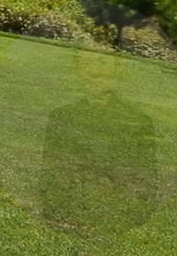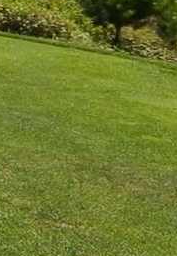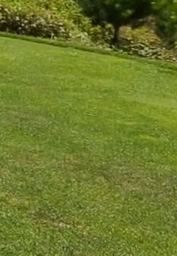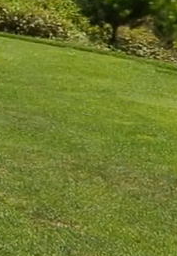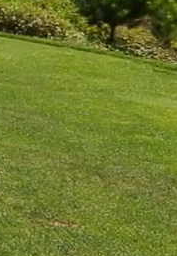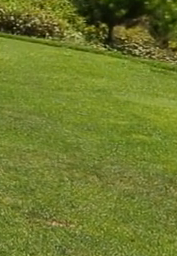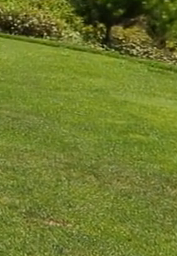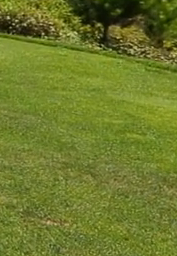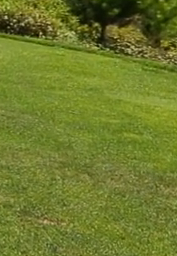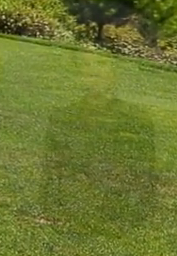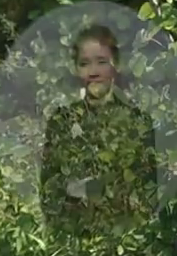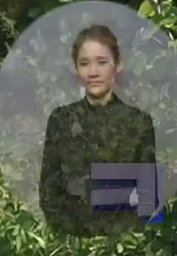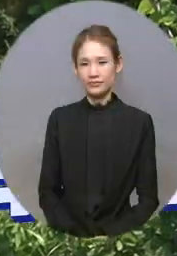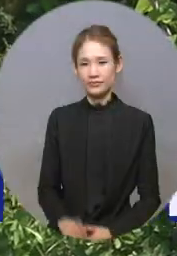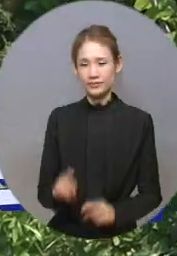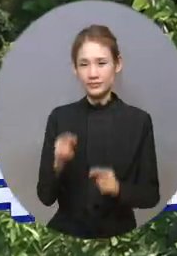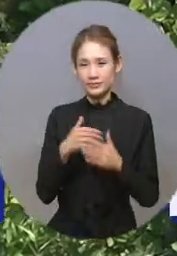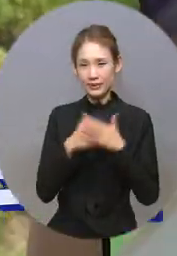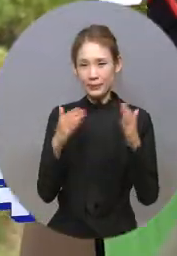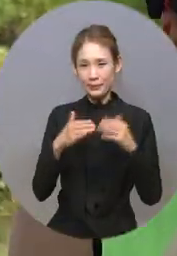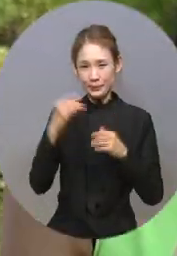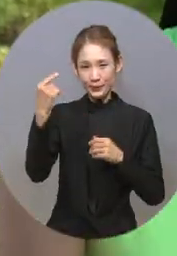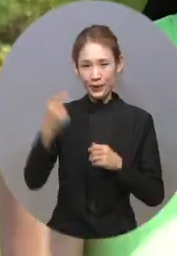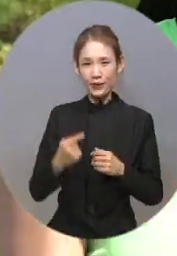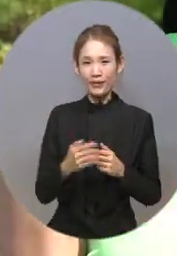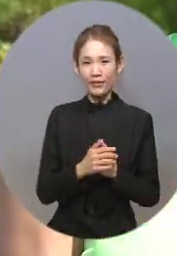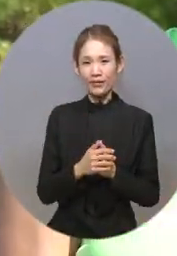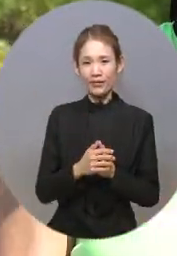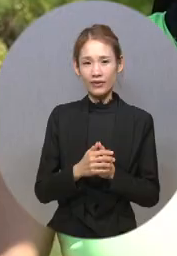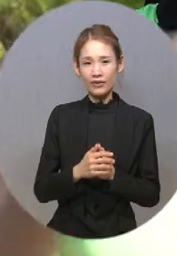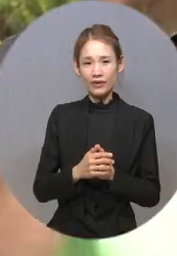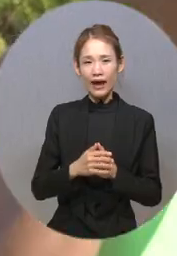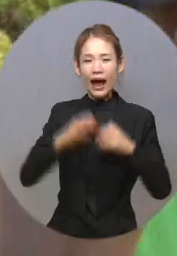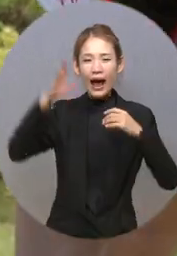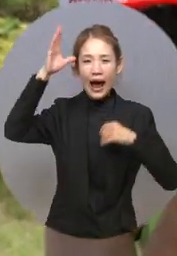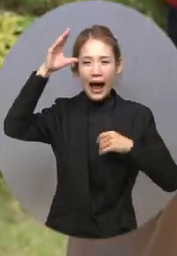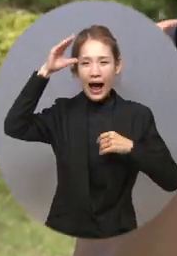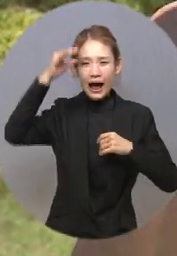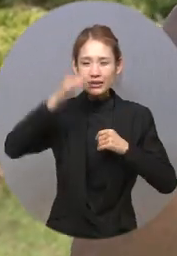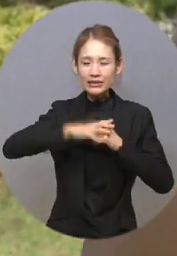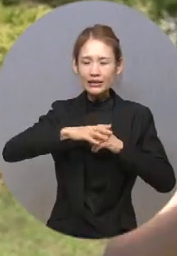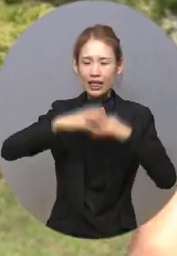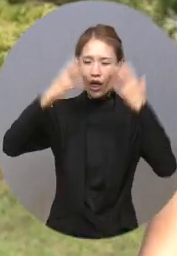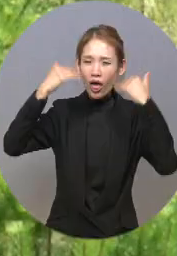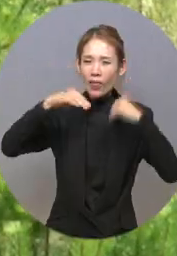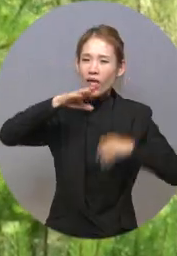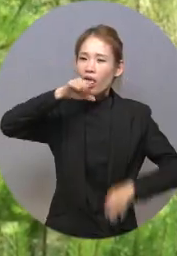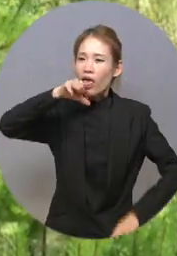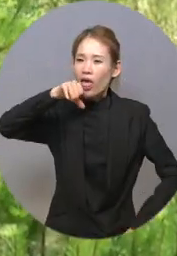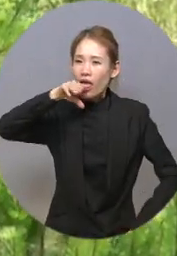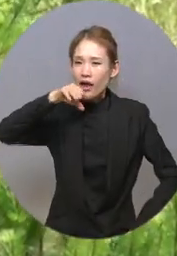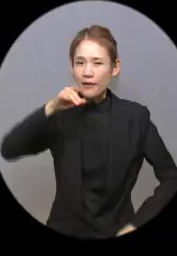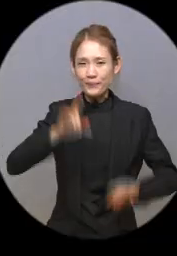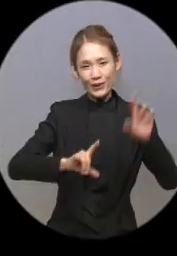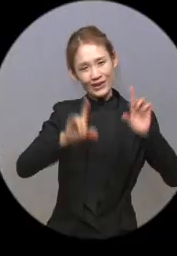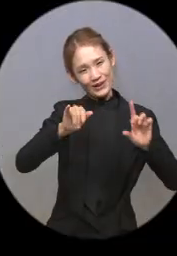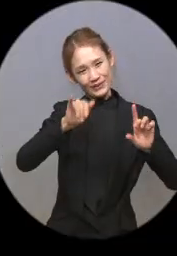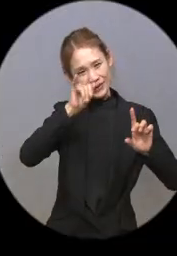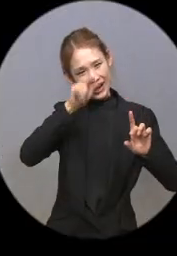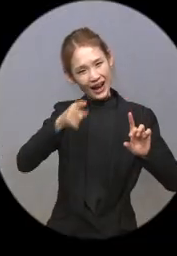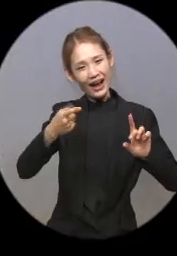와, 지금 티박스에 왔는데. 야, 강아지들이 여름에 혀 내밀고 있잖아. 나 그거 이해간다. 아, 지금 할 말이 없어.